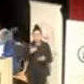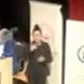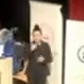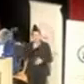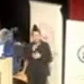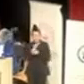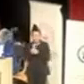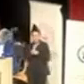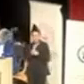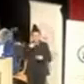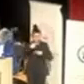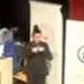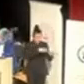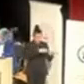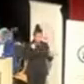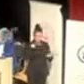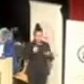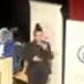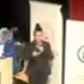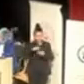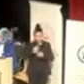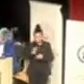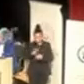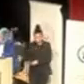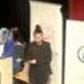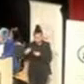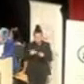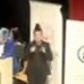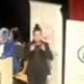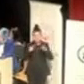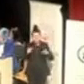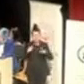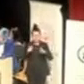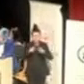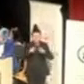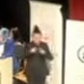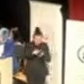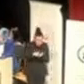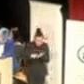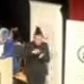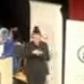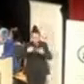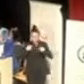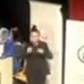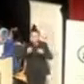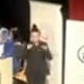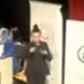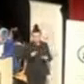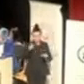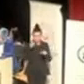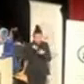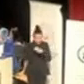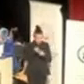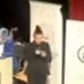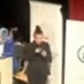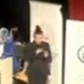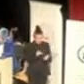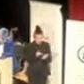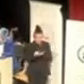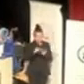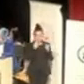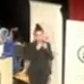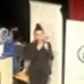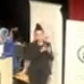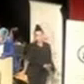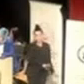nesillere aktarabilmek ve çok narin yapıya sahip olmalarından dolayı kırılmalarını, çatlamalarını, tahribata uğramalarını engellemek amacıyla taş plak koleksiyonu tamamen dijital